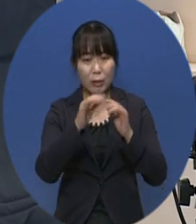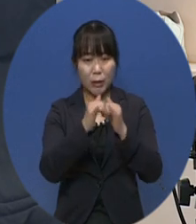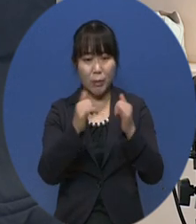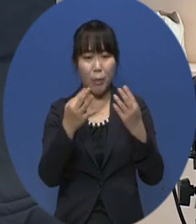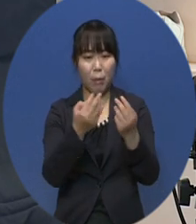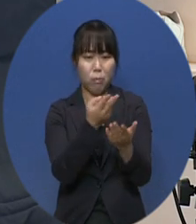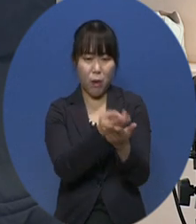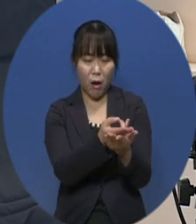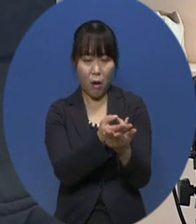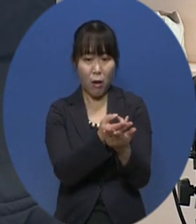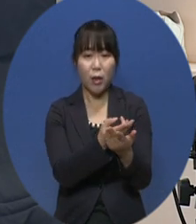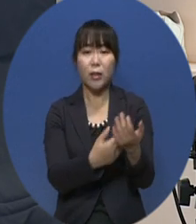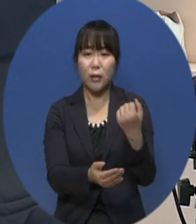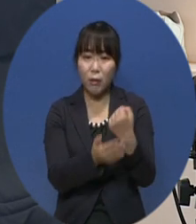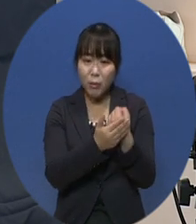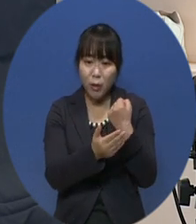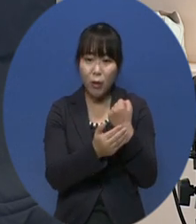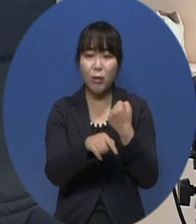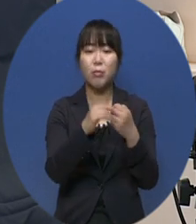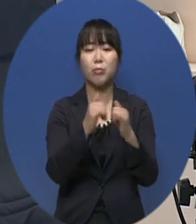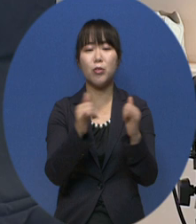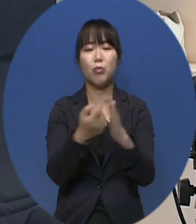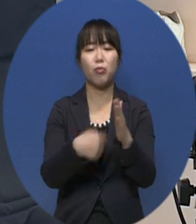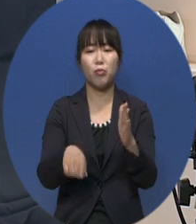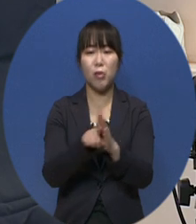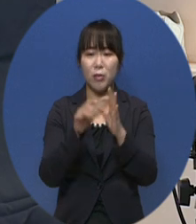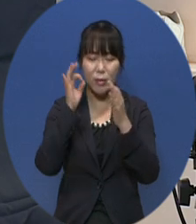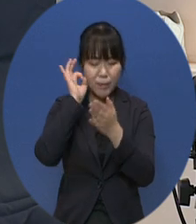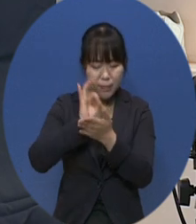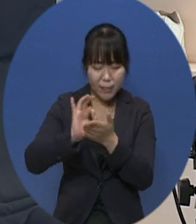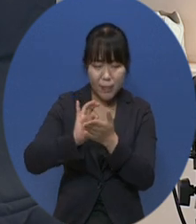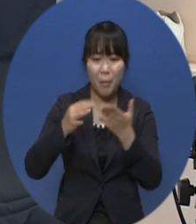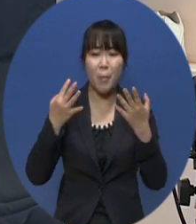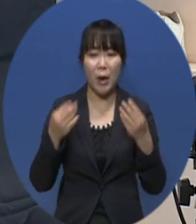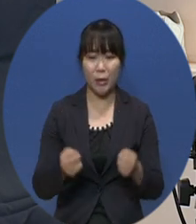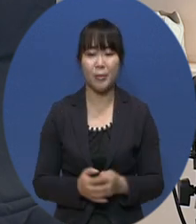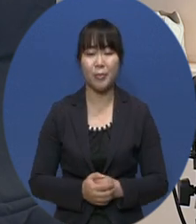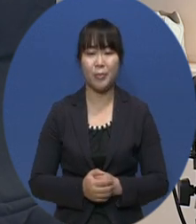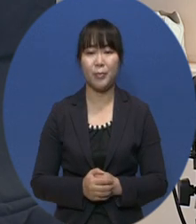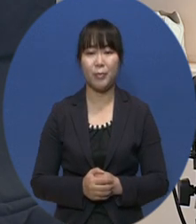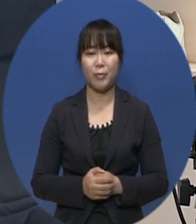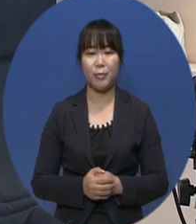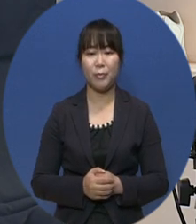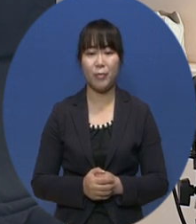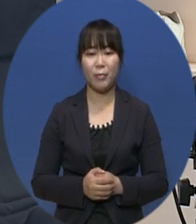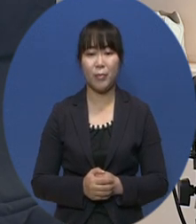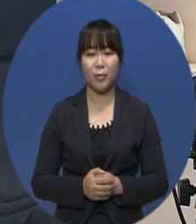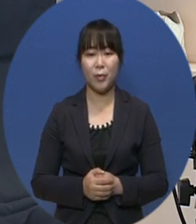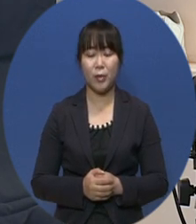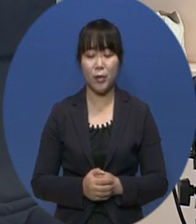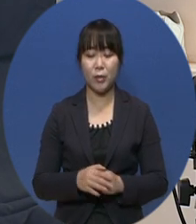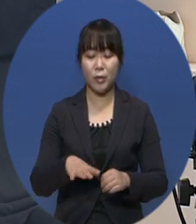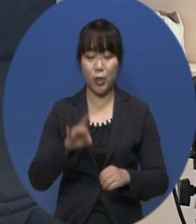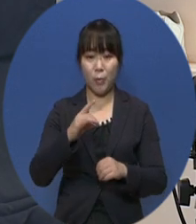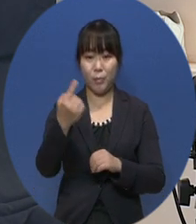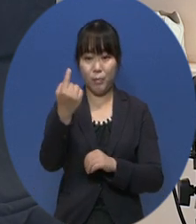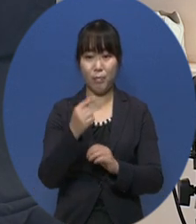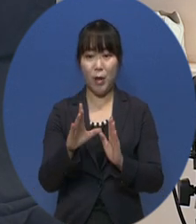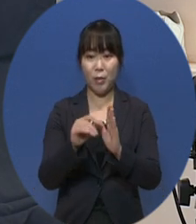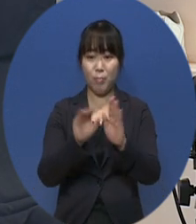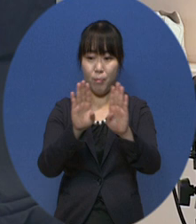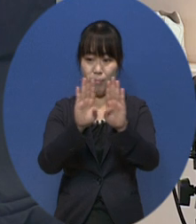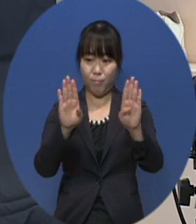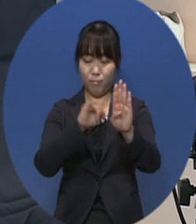많기 때문에 그런 분들을 위해서 저희가 굉장히 많이 신경을 쓰고 있고요. 네. 그래서 이제 그 들어오는 입구를 저희가 통제를